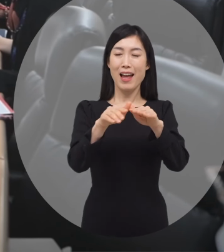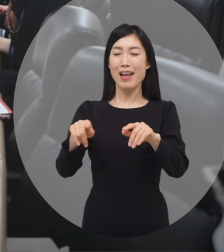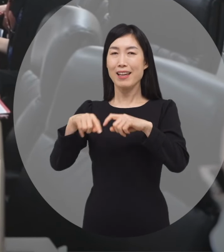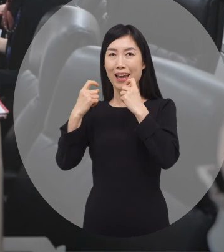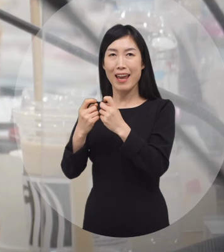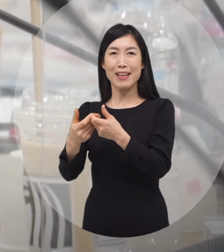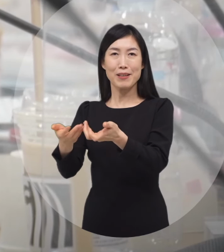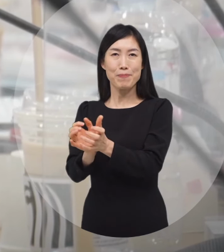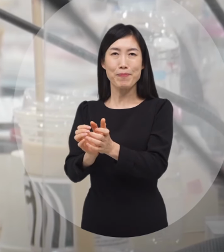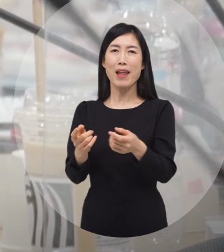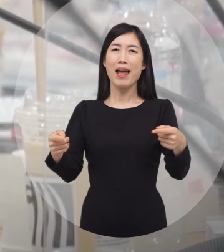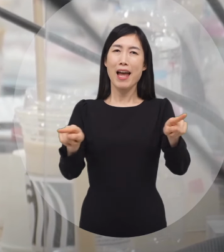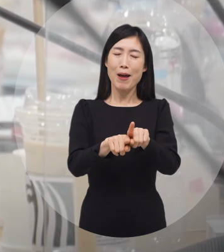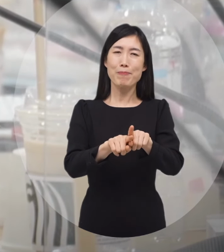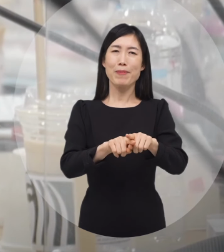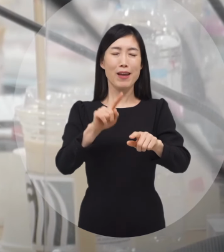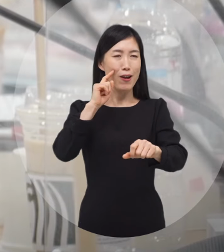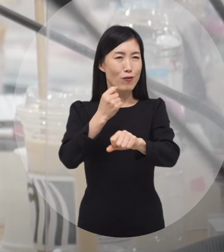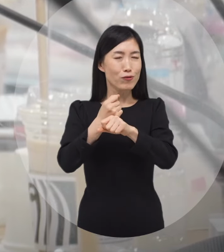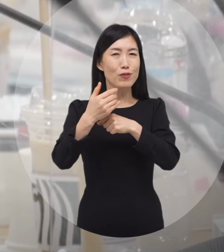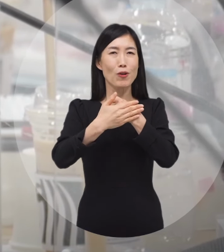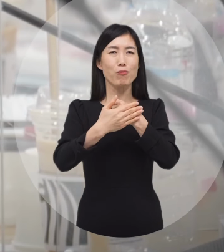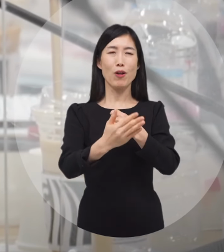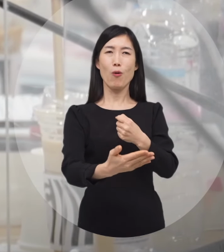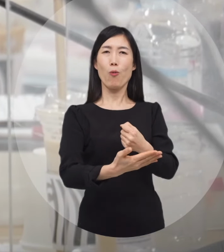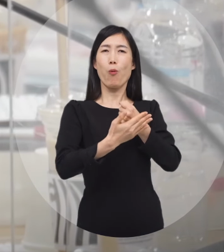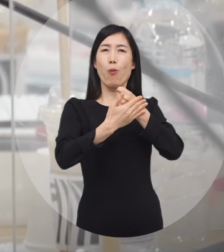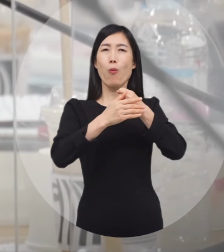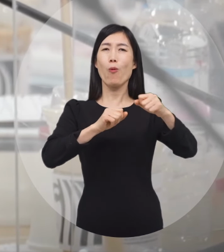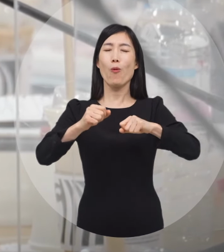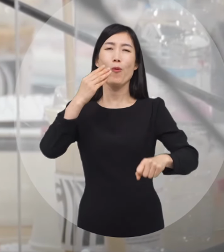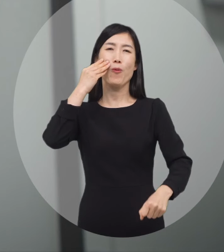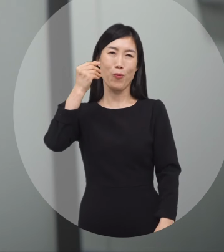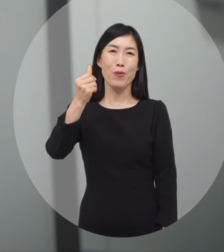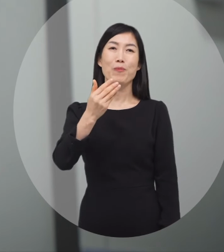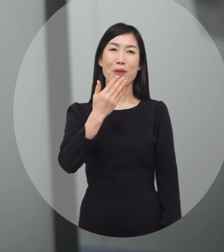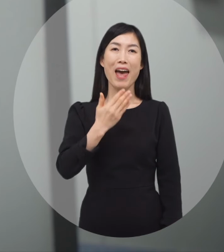민관협력사업은 앞선 프로젝트들의 지지대 역할을 해주었습니다.